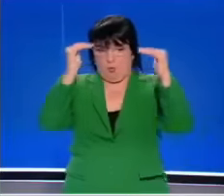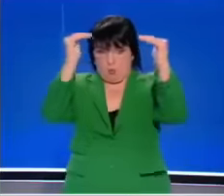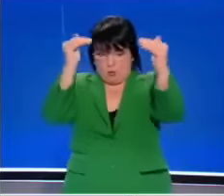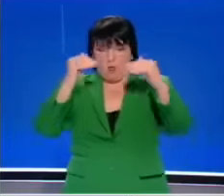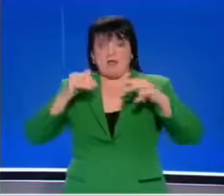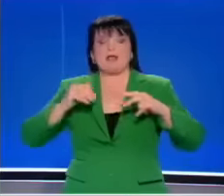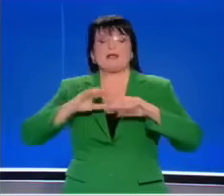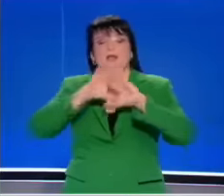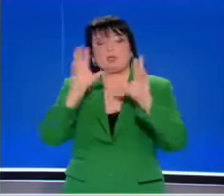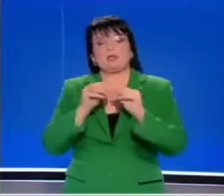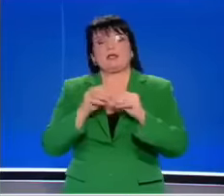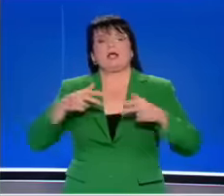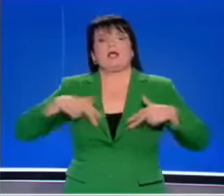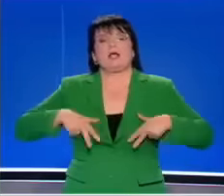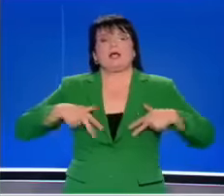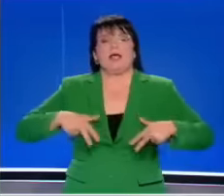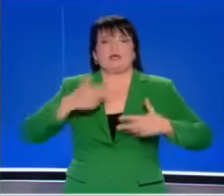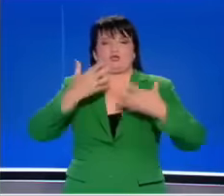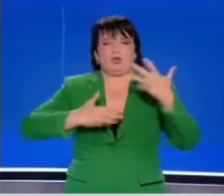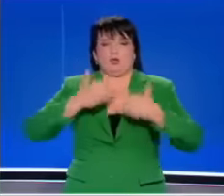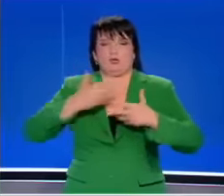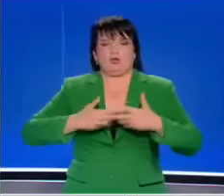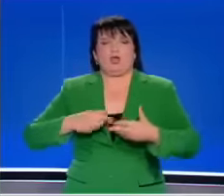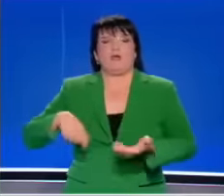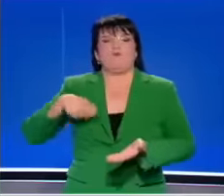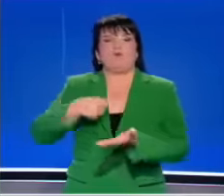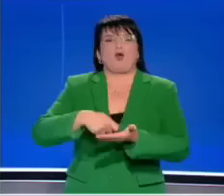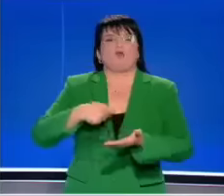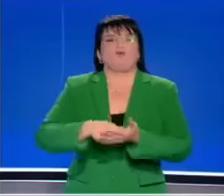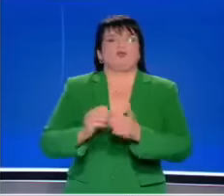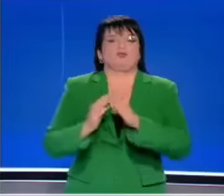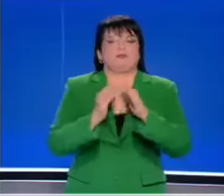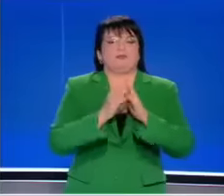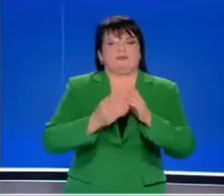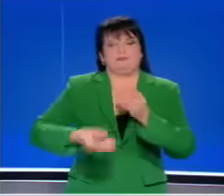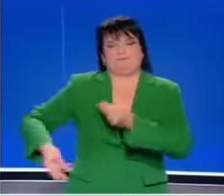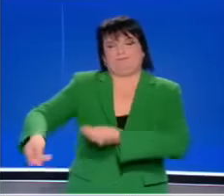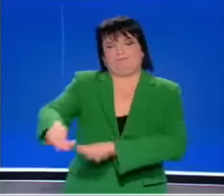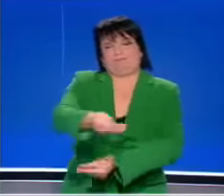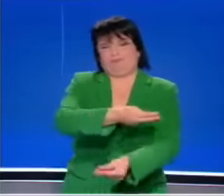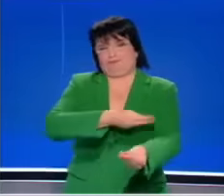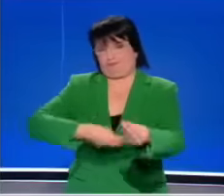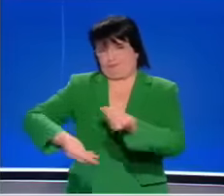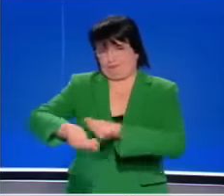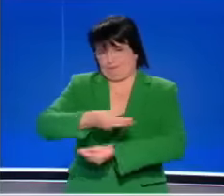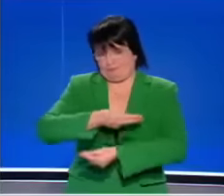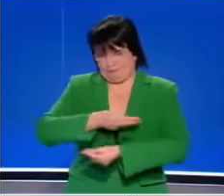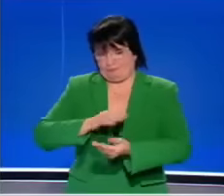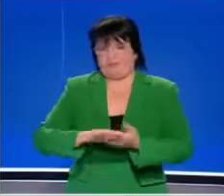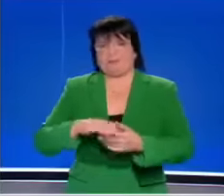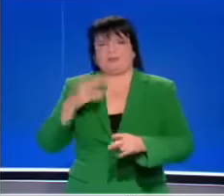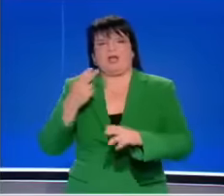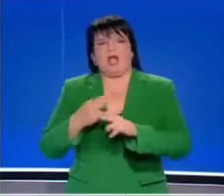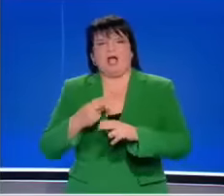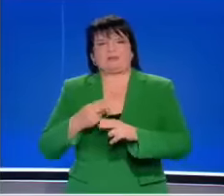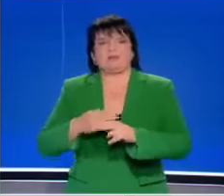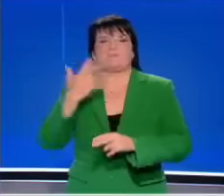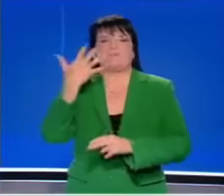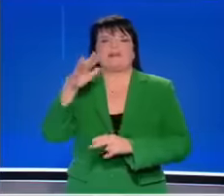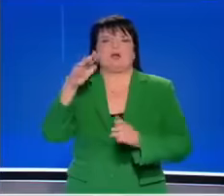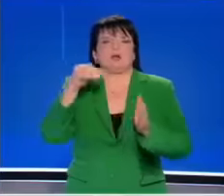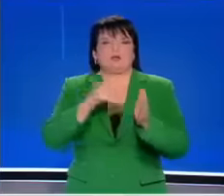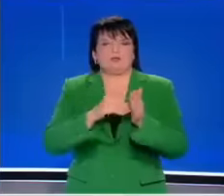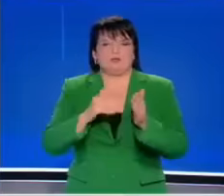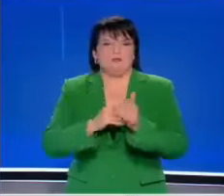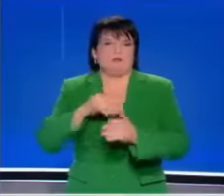κράτους να τονίσουμε ότι στον ενφια κάνουμε μια αναδιανομή όπου όσοι έχουνε αξίες πάνω από